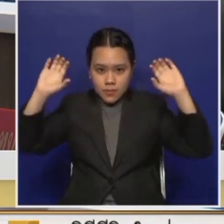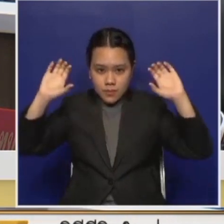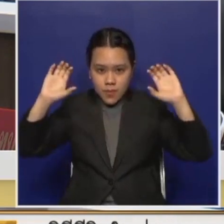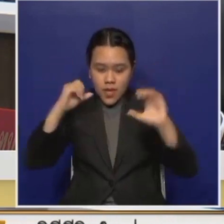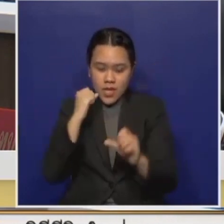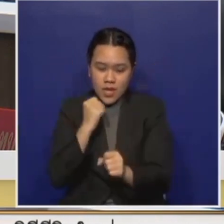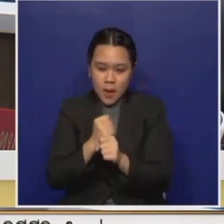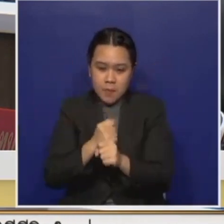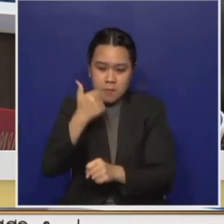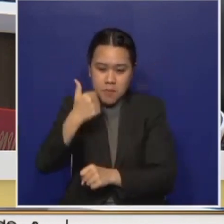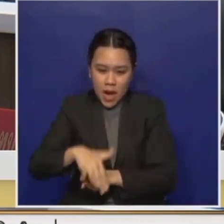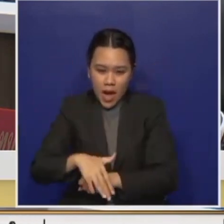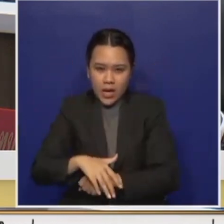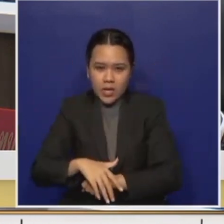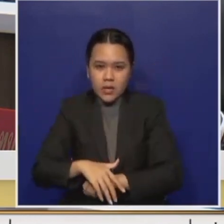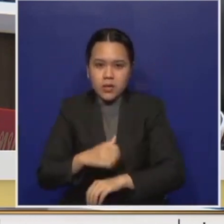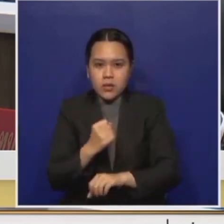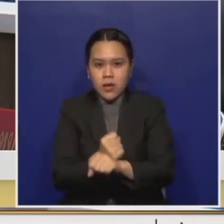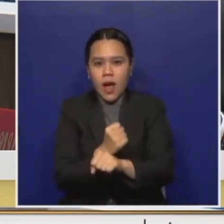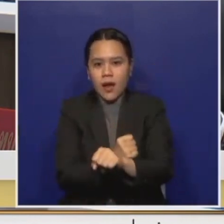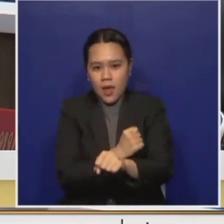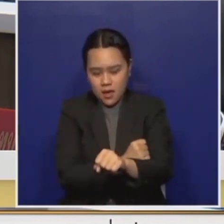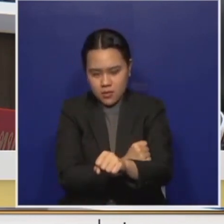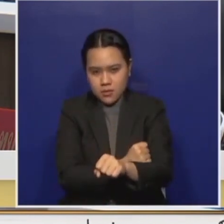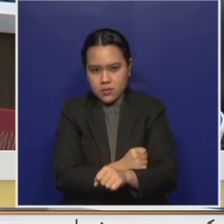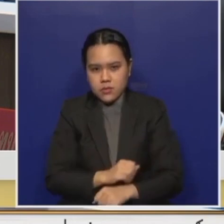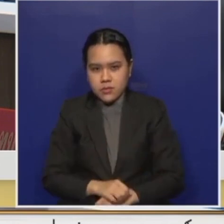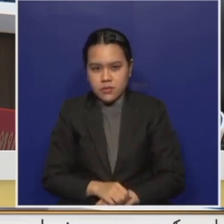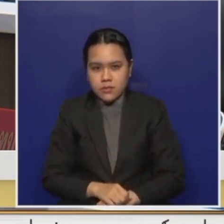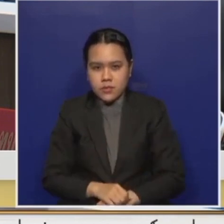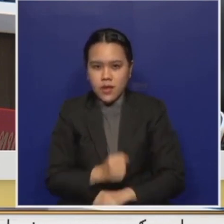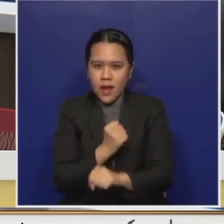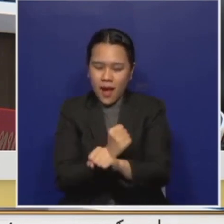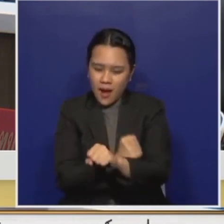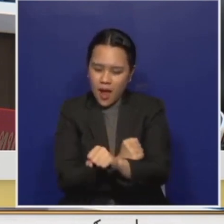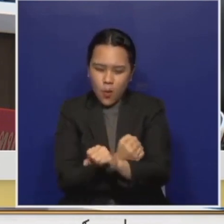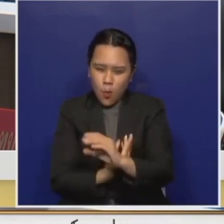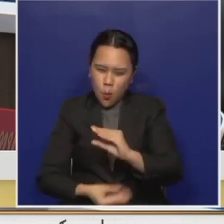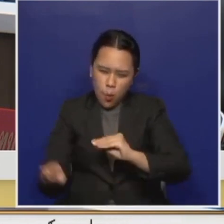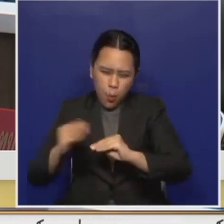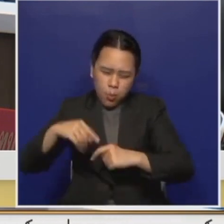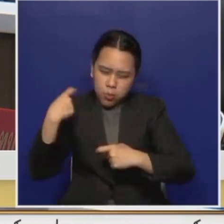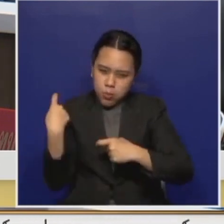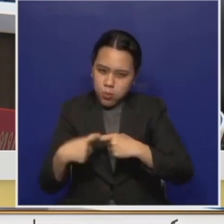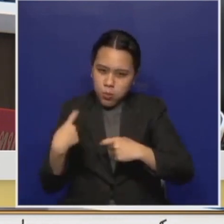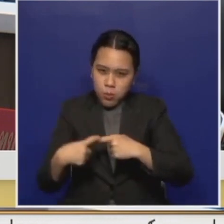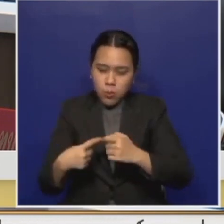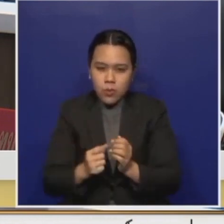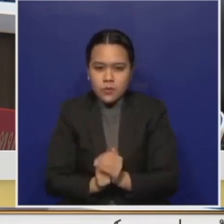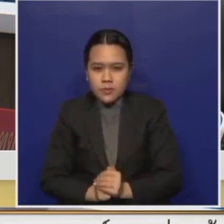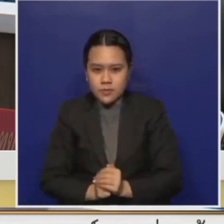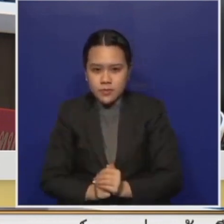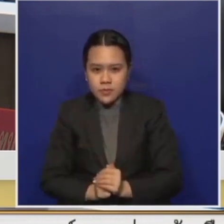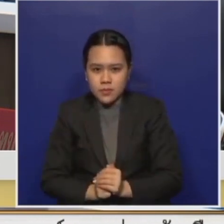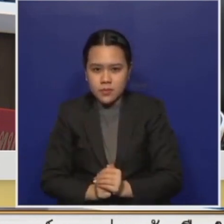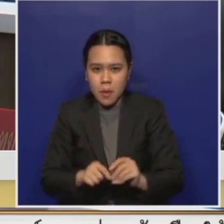ทำไม่ได้คอค่าแงค่าแงท่านขึ้นยากมากทำได้ยากมากมันสวนทาง